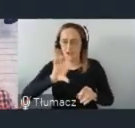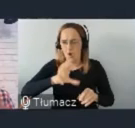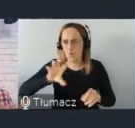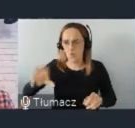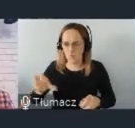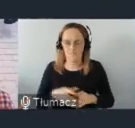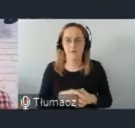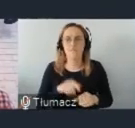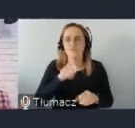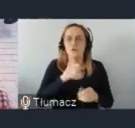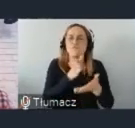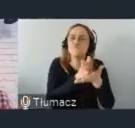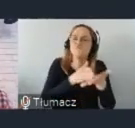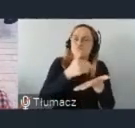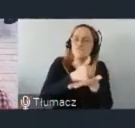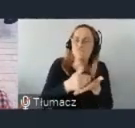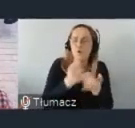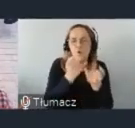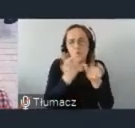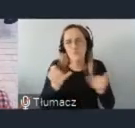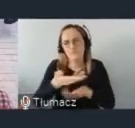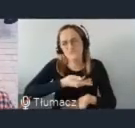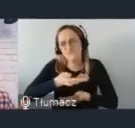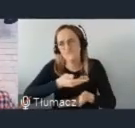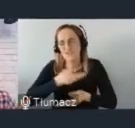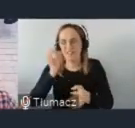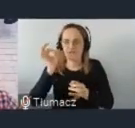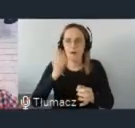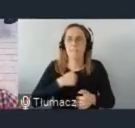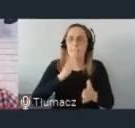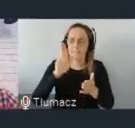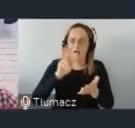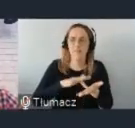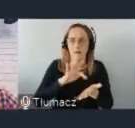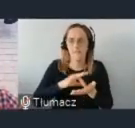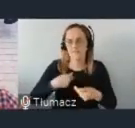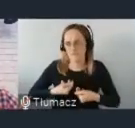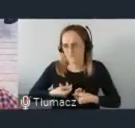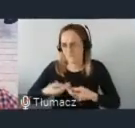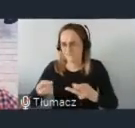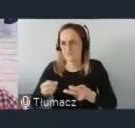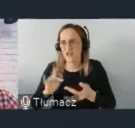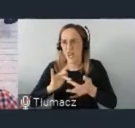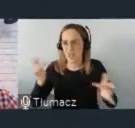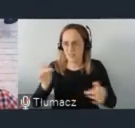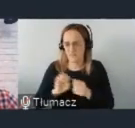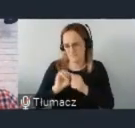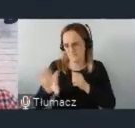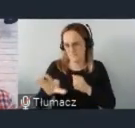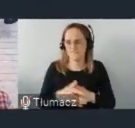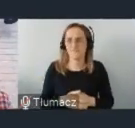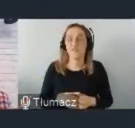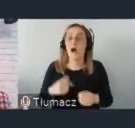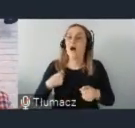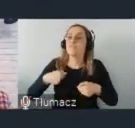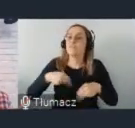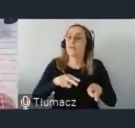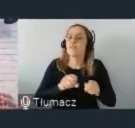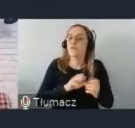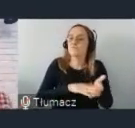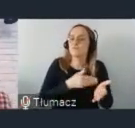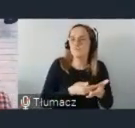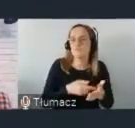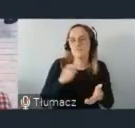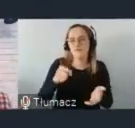tam dzielimy się różnymi informacjami. Ja tam link pewnie na koniec jeszcze jakiś puszczę, ale wracając do tych przykładów,